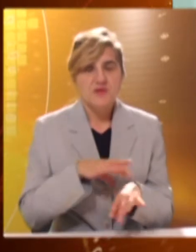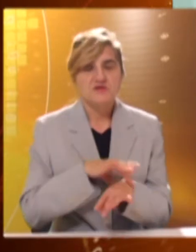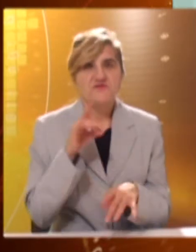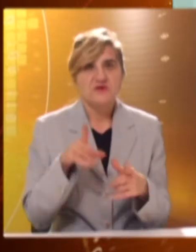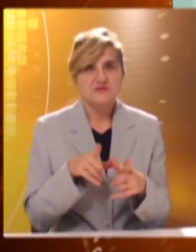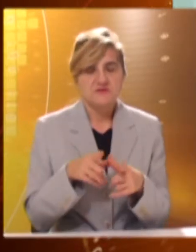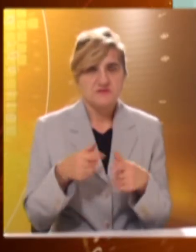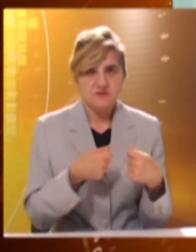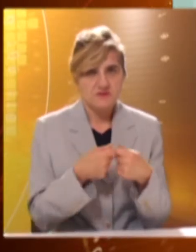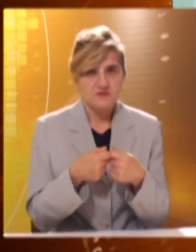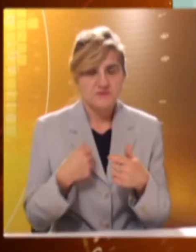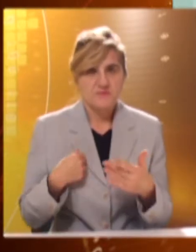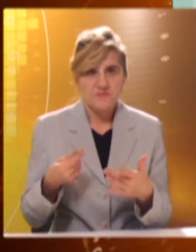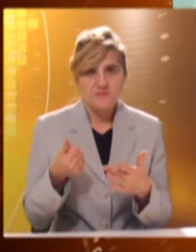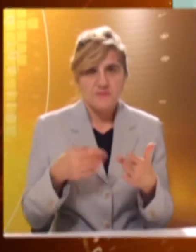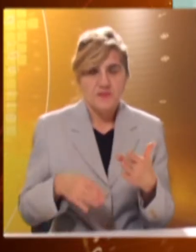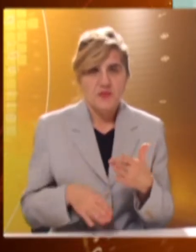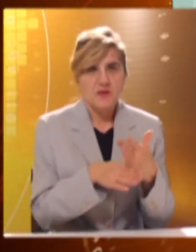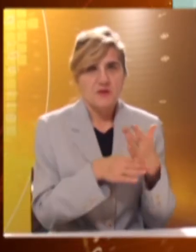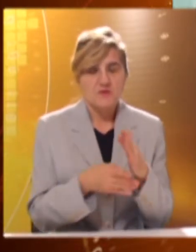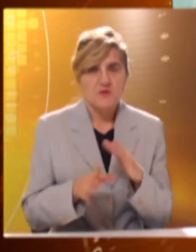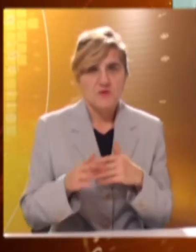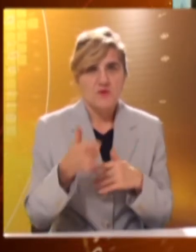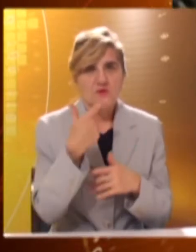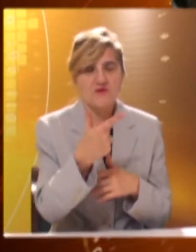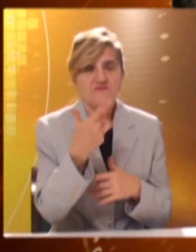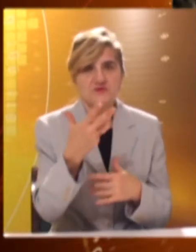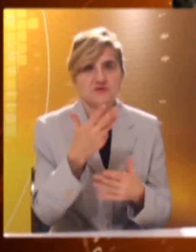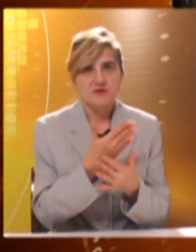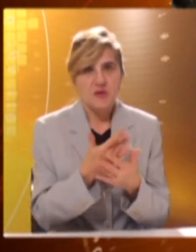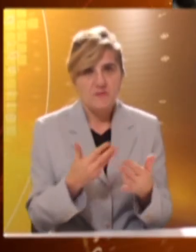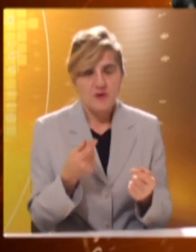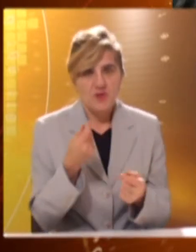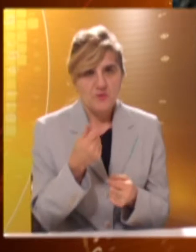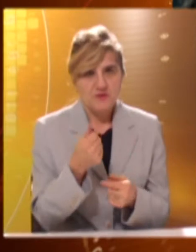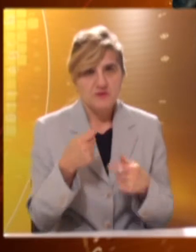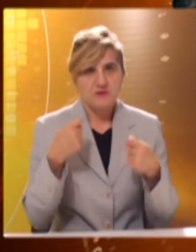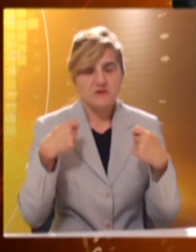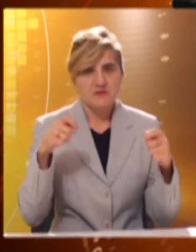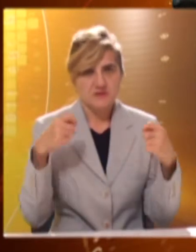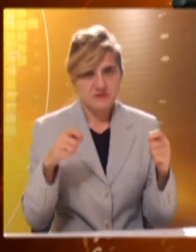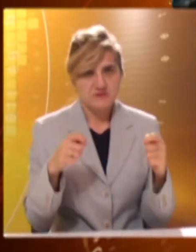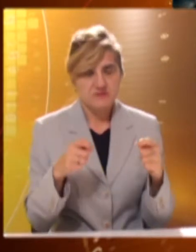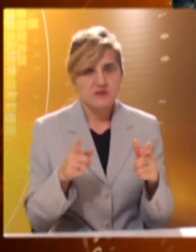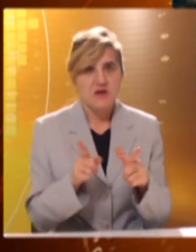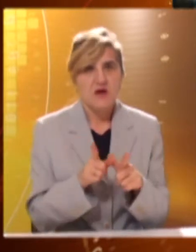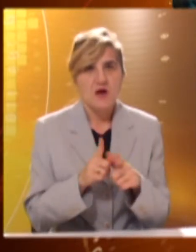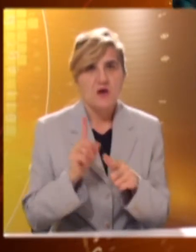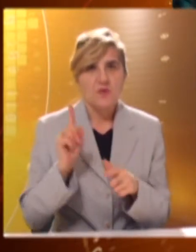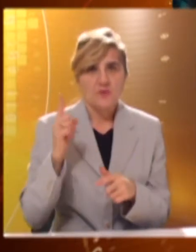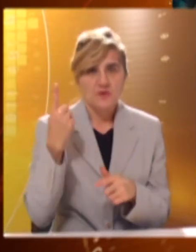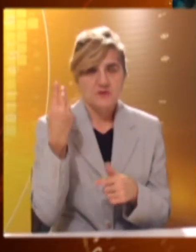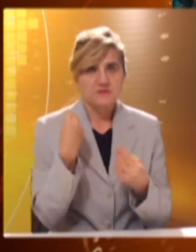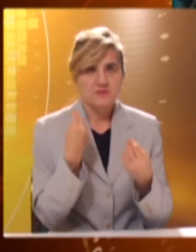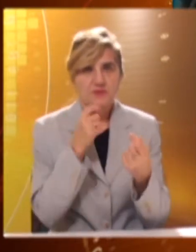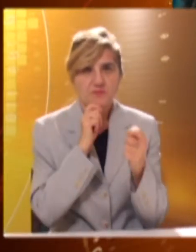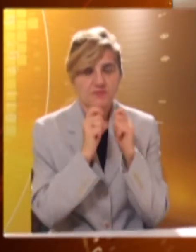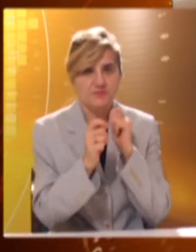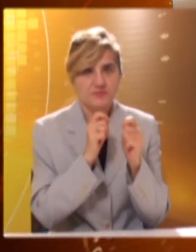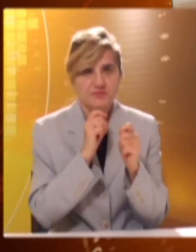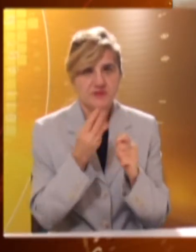razvoj saradnju je pružila financijsku podršku u vrednosti od oko 24 miliona dinara za izgradnju ovog objekta, kao rezultat bilateralnog